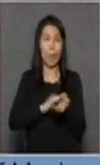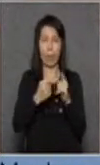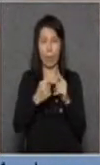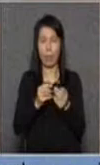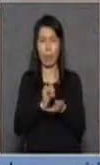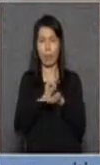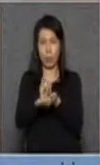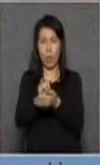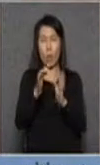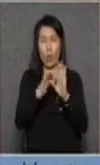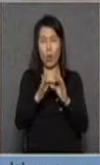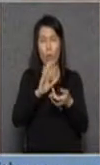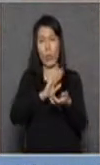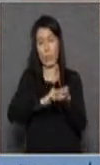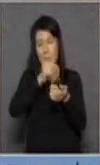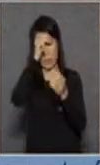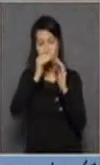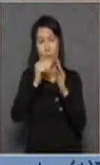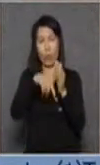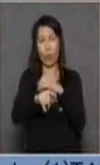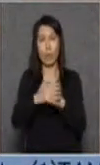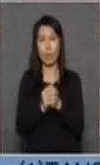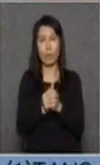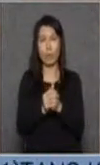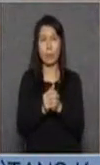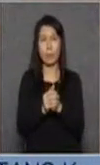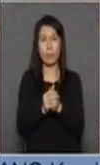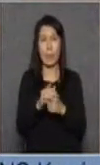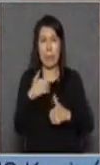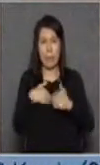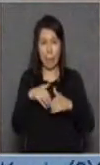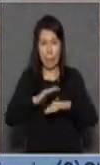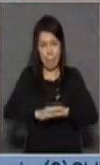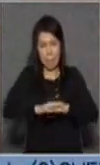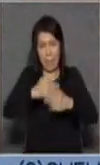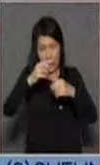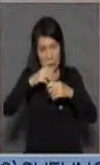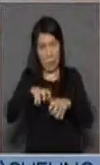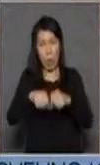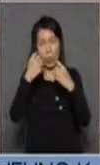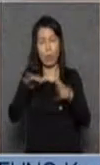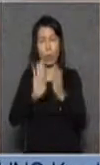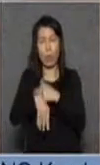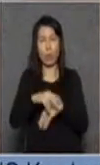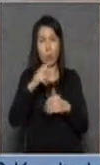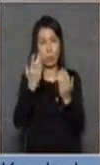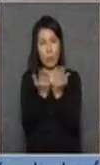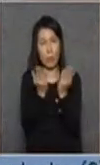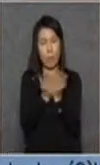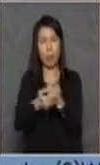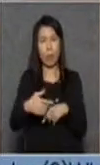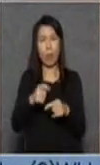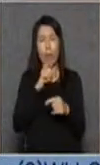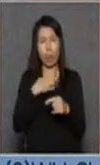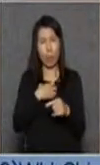送咗去聯合醫院，咁啊經過呢個急救同埋診斷咧，主診醫生咧就認為必